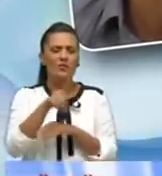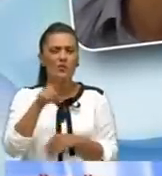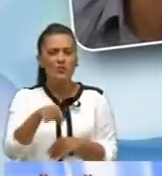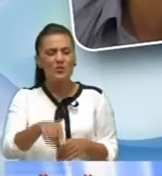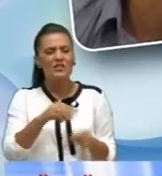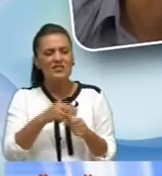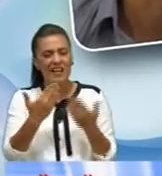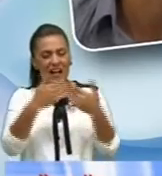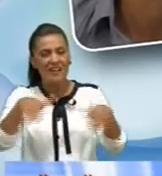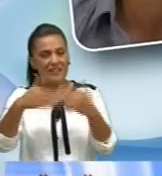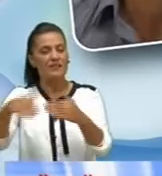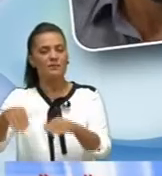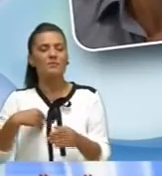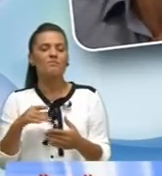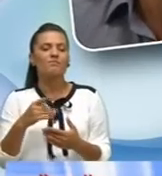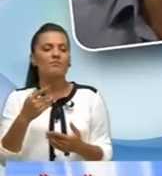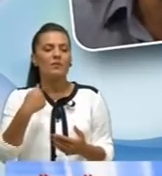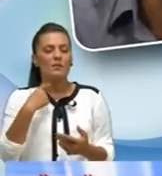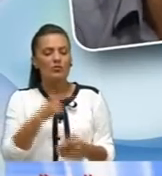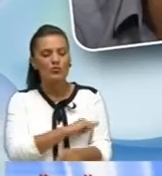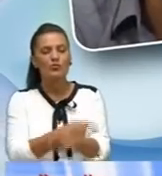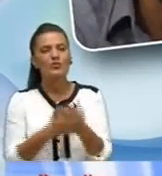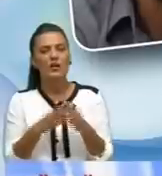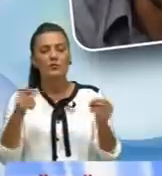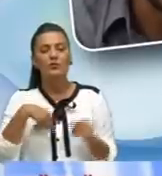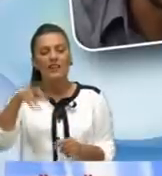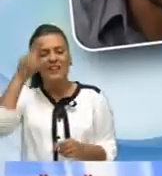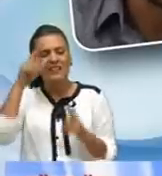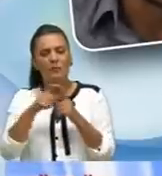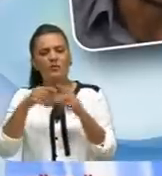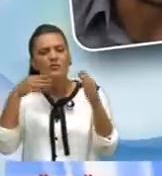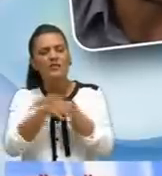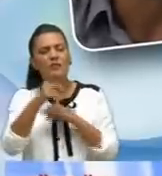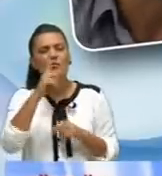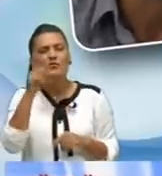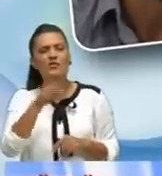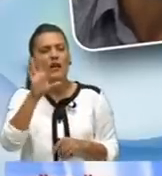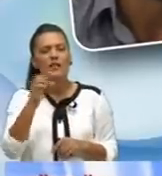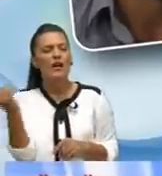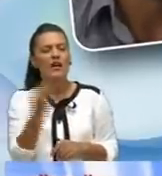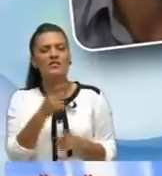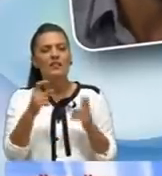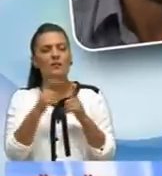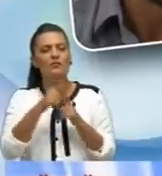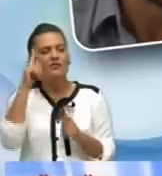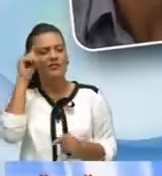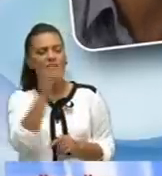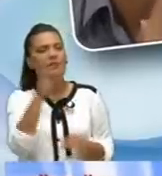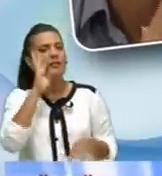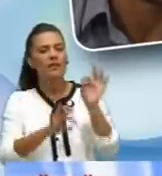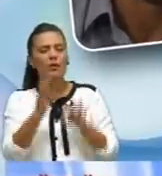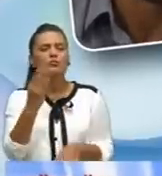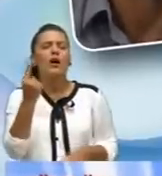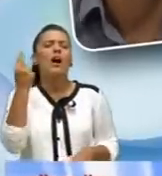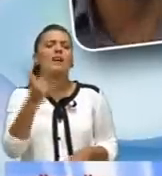baş edebilme yeteneğimizi de kaybediyoruz maalesef. Yani depresyona giren bu %50'nin kaç tanesi depresyon tanısı alıyor ve tedavi görüyor?